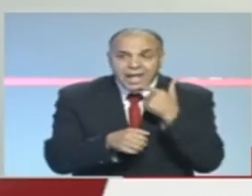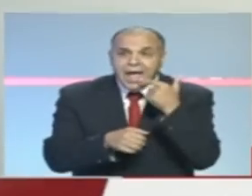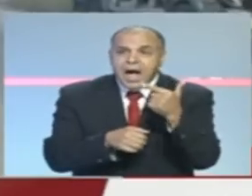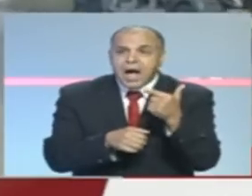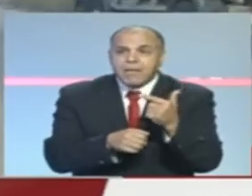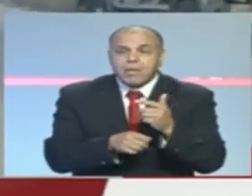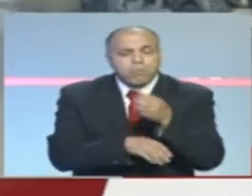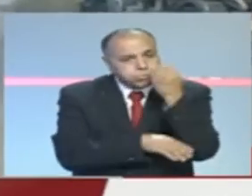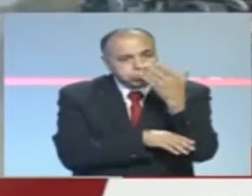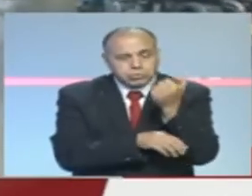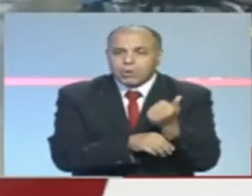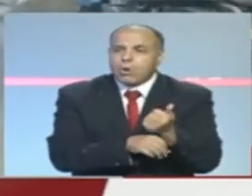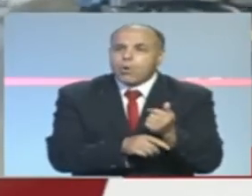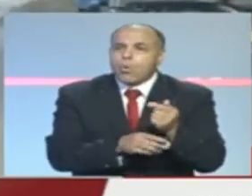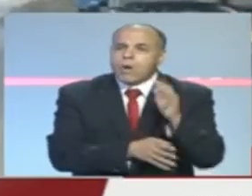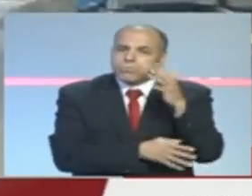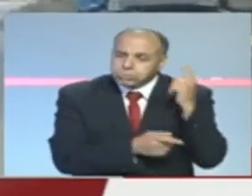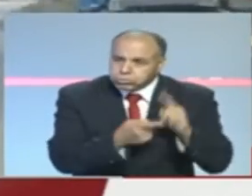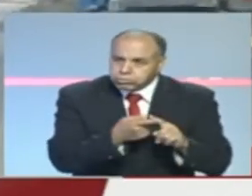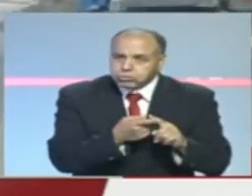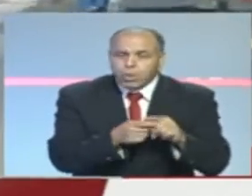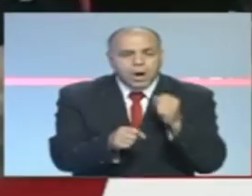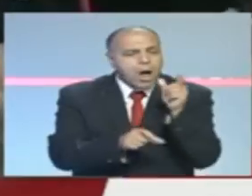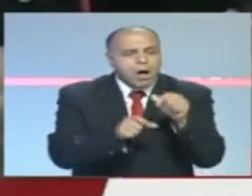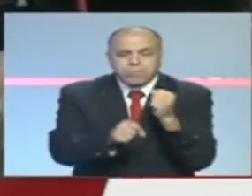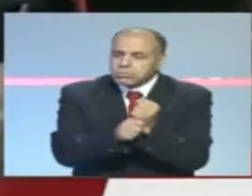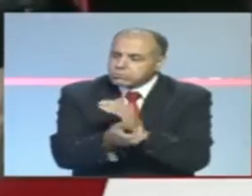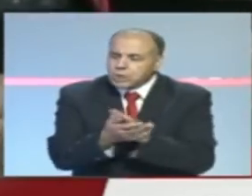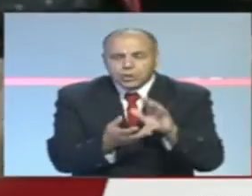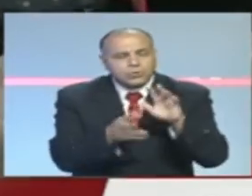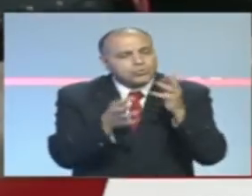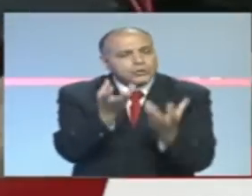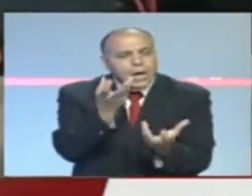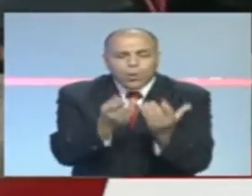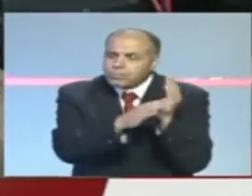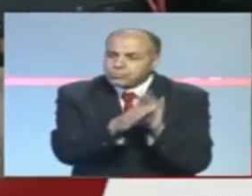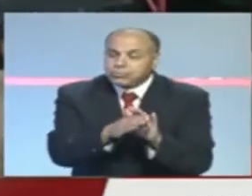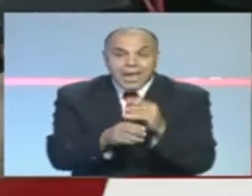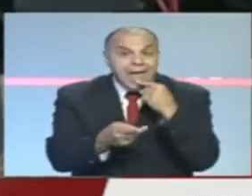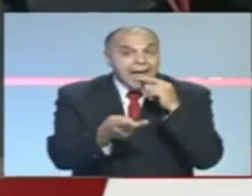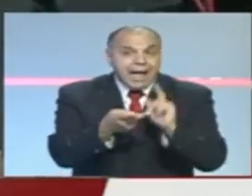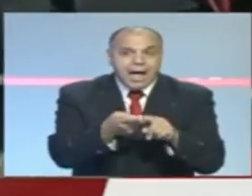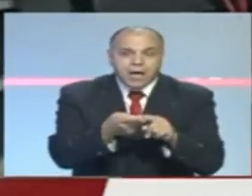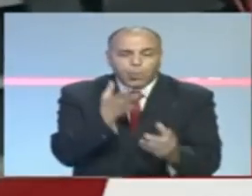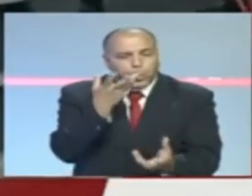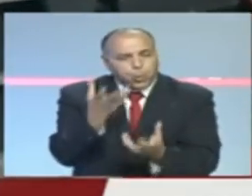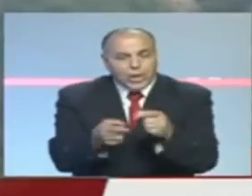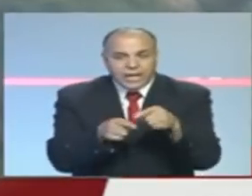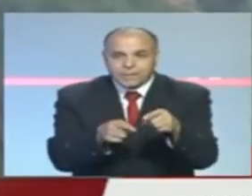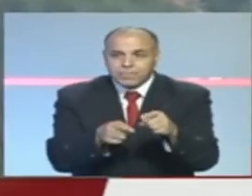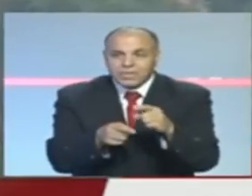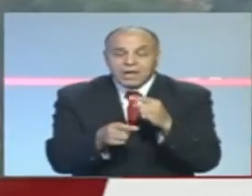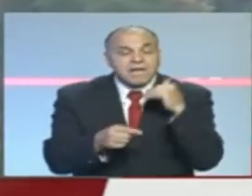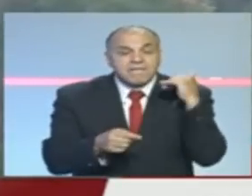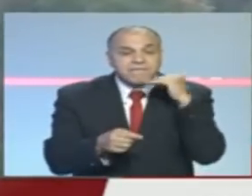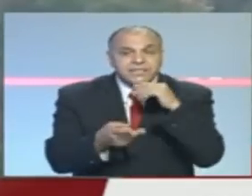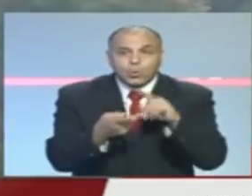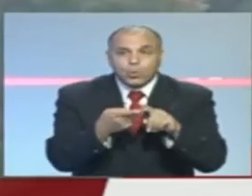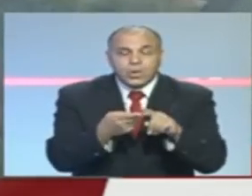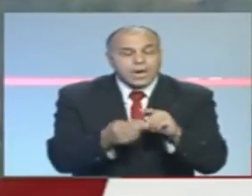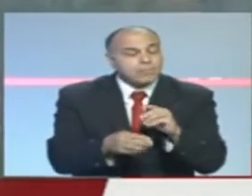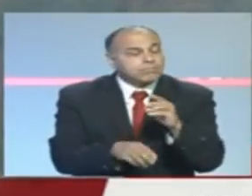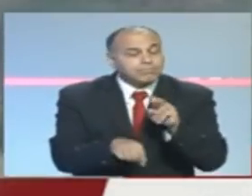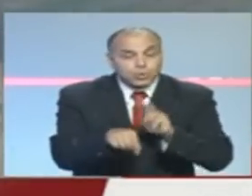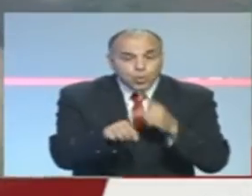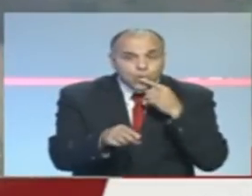رجال الاطفاء والحمايه المدنيه والمتطوعون النيران التي حولت معترض ها الى رميت كما سارعت هذه الوحدات